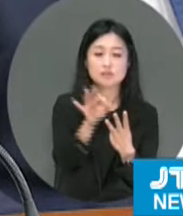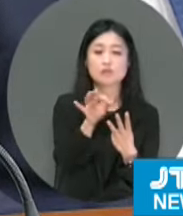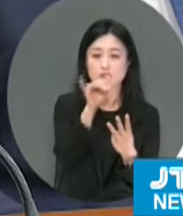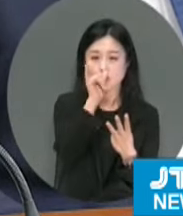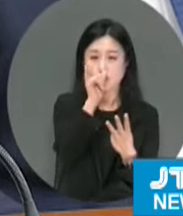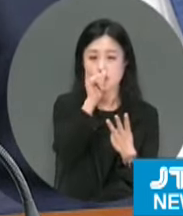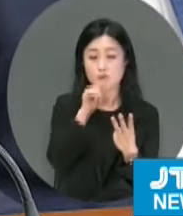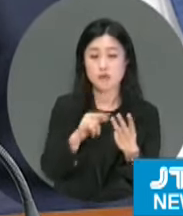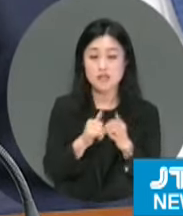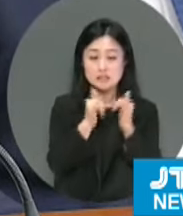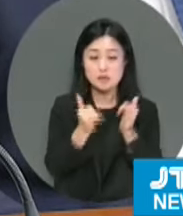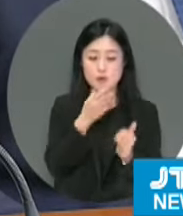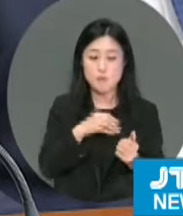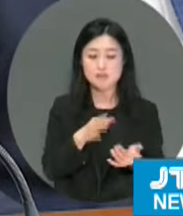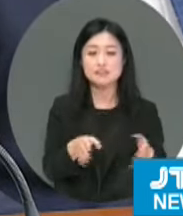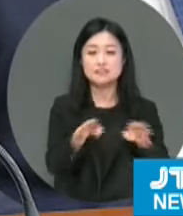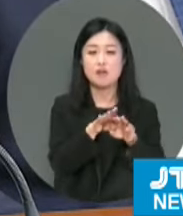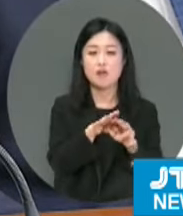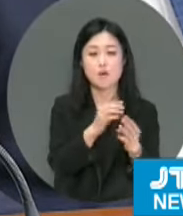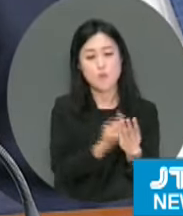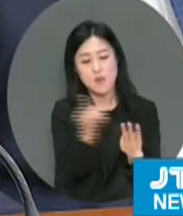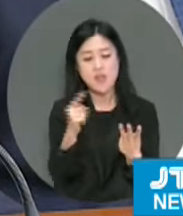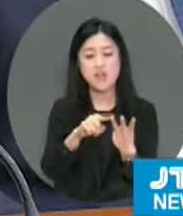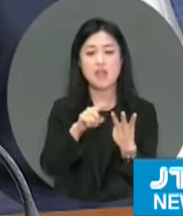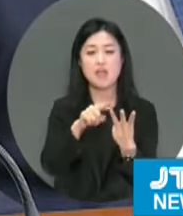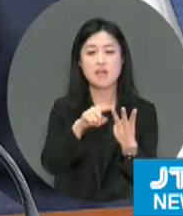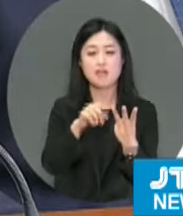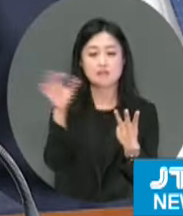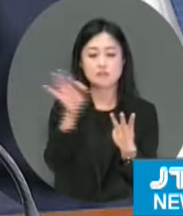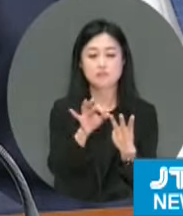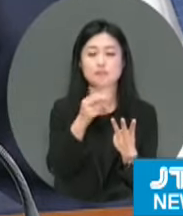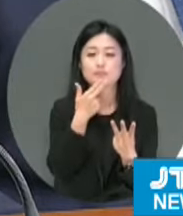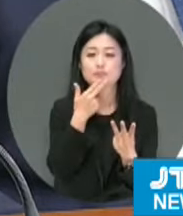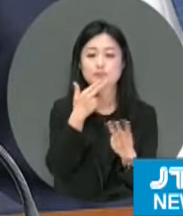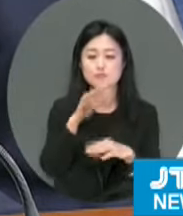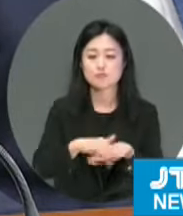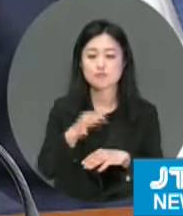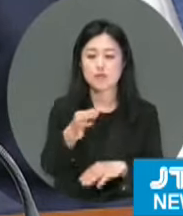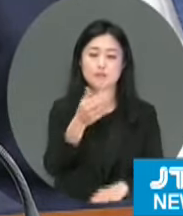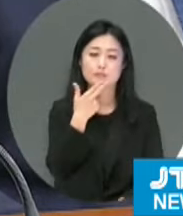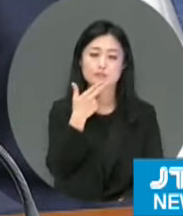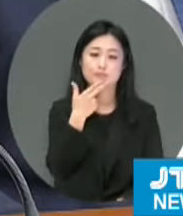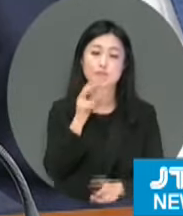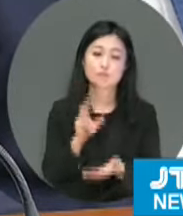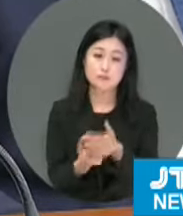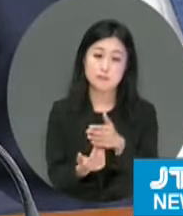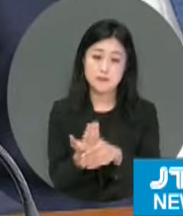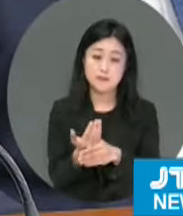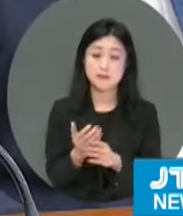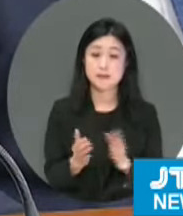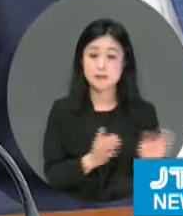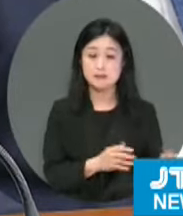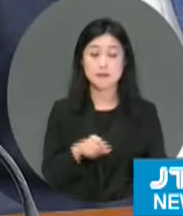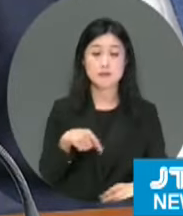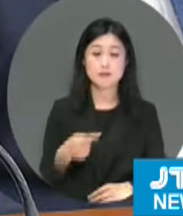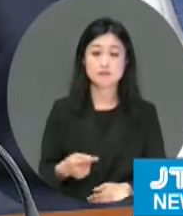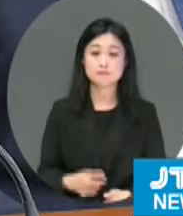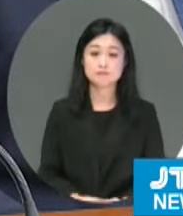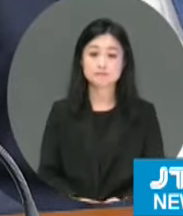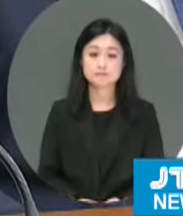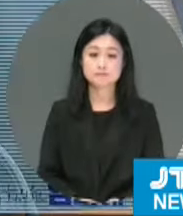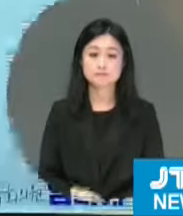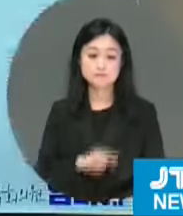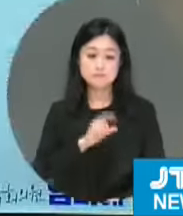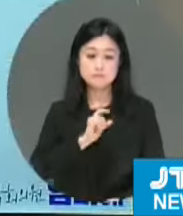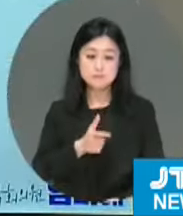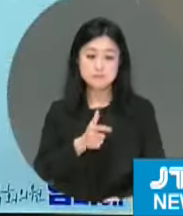왜냐하면 사회복지시설 종사자가 아니기 때문에 이런 불합리한 점들이 좀 있습니다. 다음 자료 보여주세요. 자격